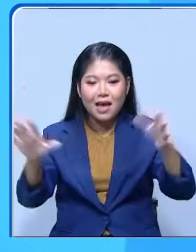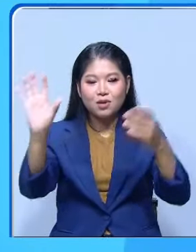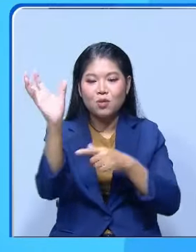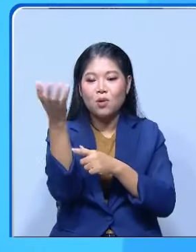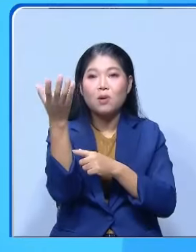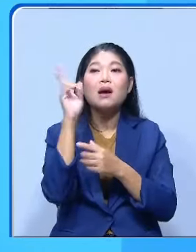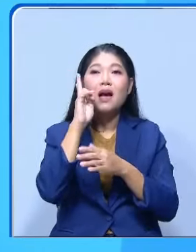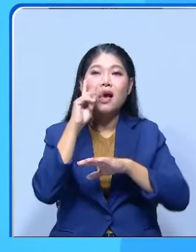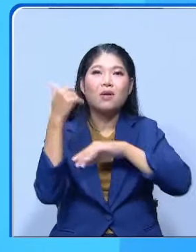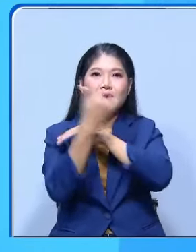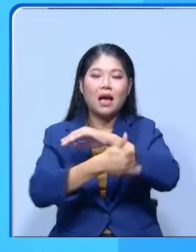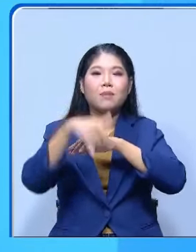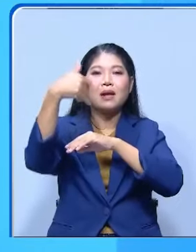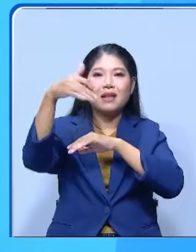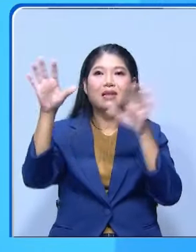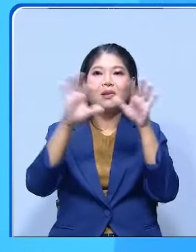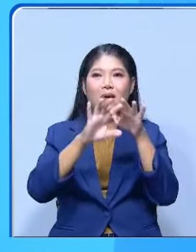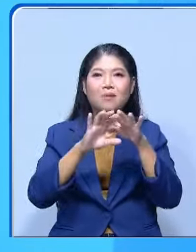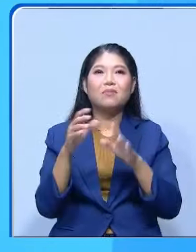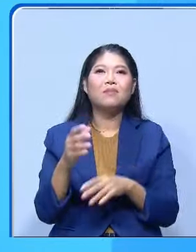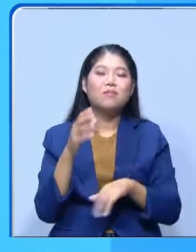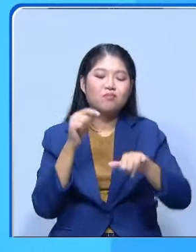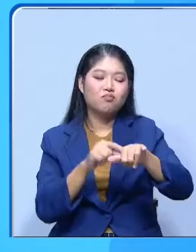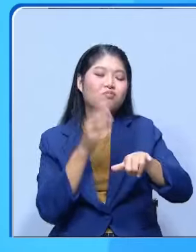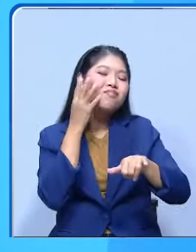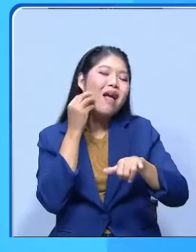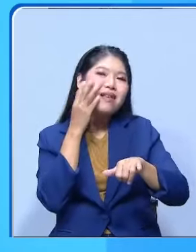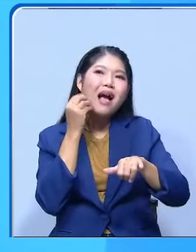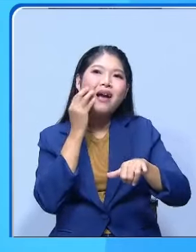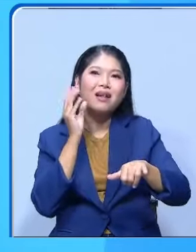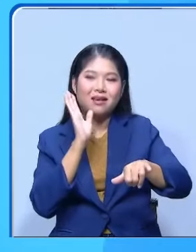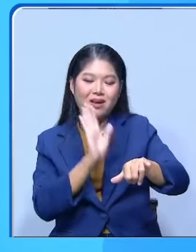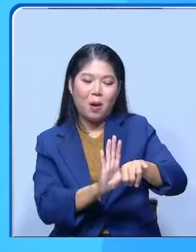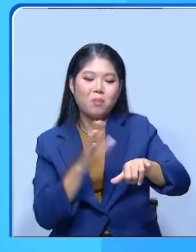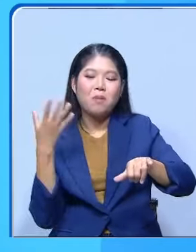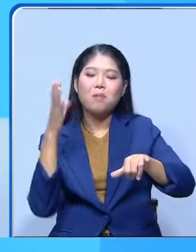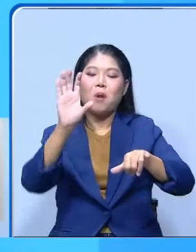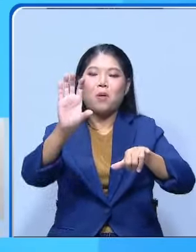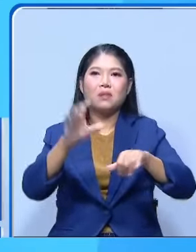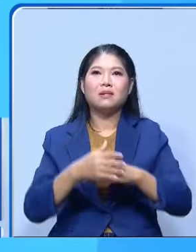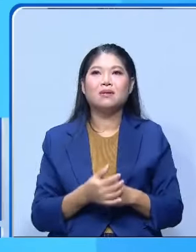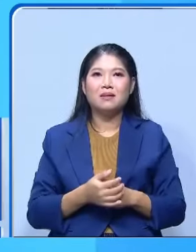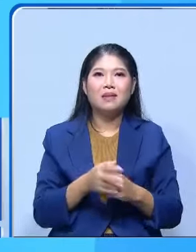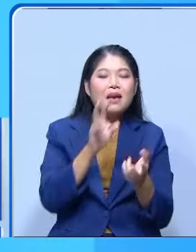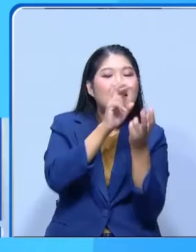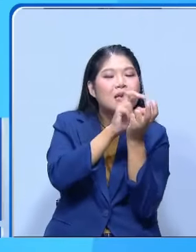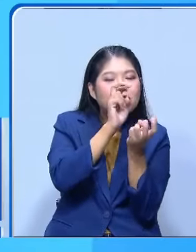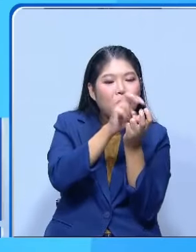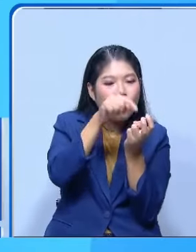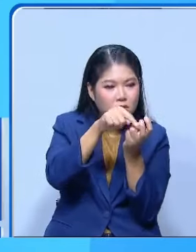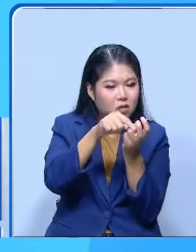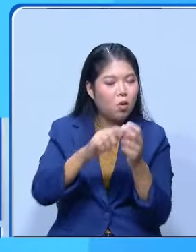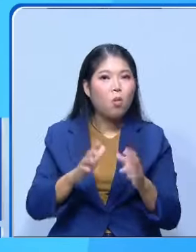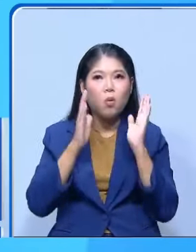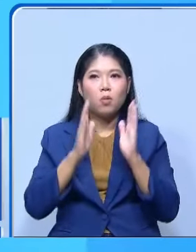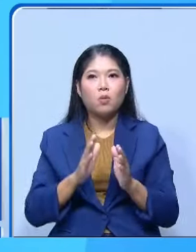ข่าวลงบทความเรื่องของความน่ารักในดูแสนซนของเจ้าหมูเด้งค่ะว่าจากฮิปโปแครตัวหนึ่งเนี่ยมันกลายเป็นดาราท่านหนึ่ง